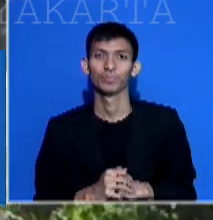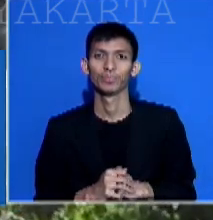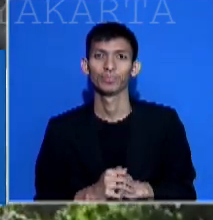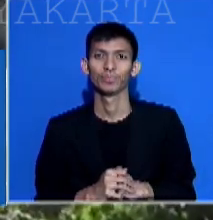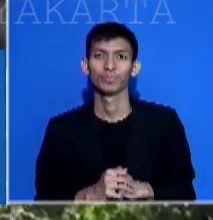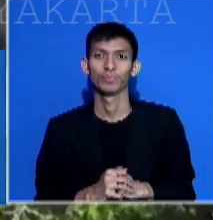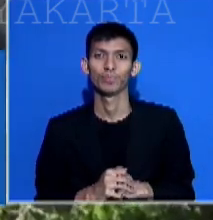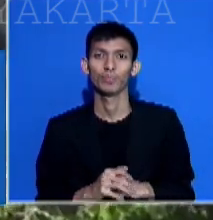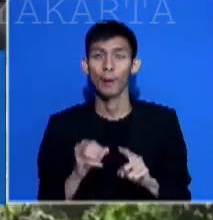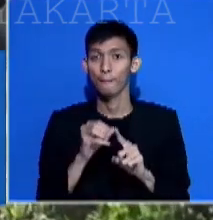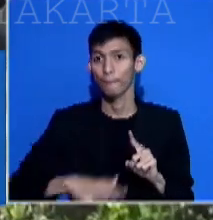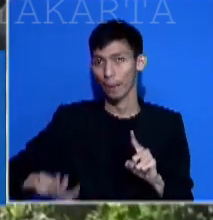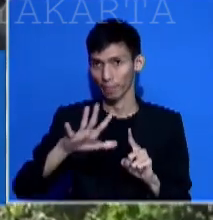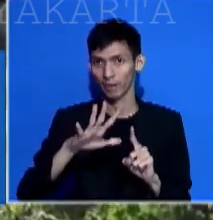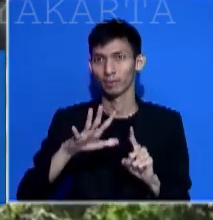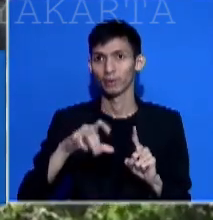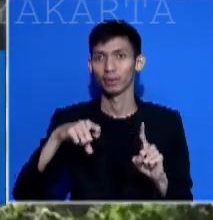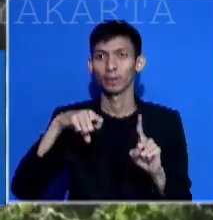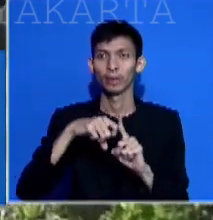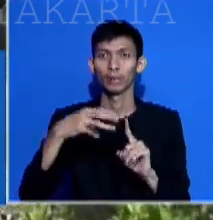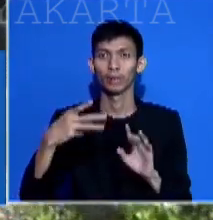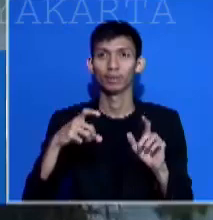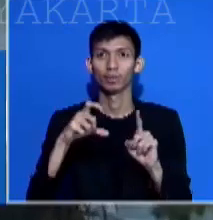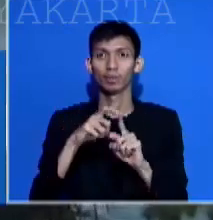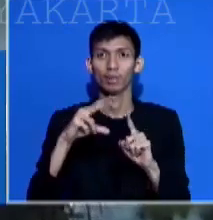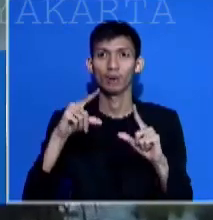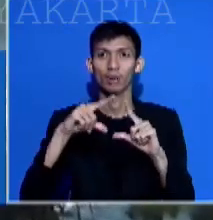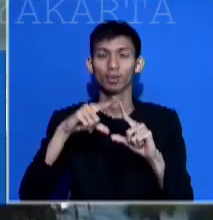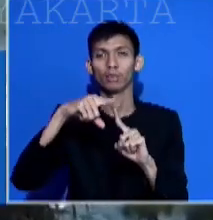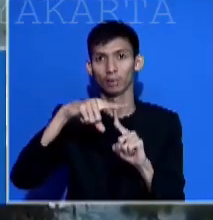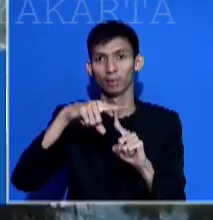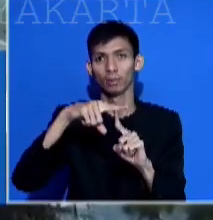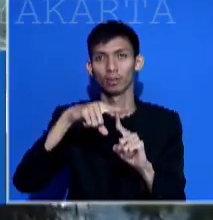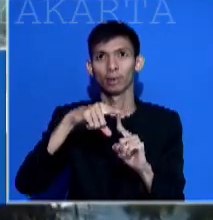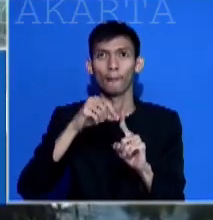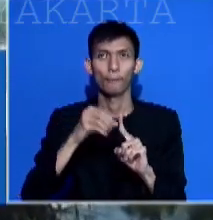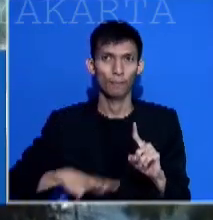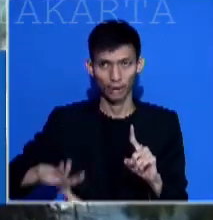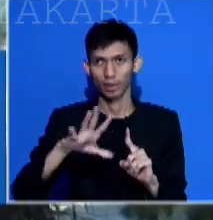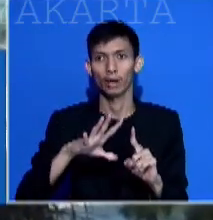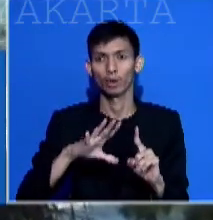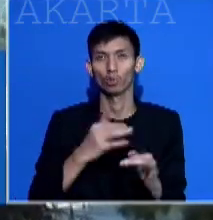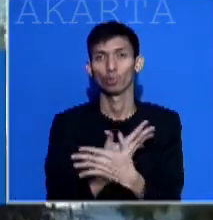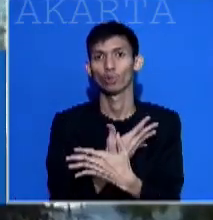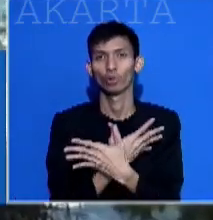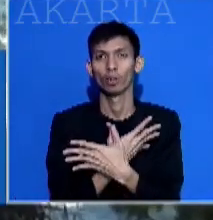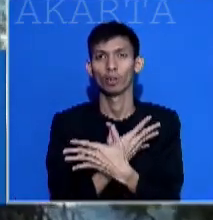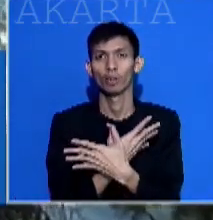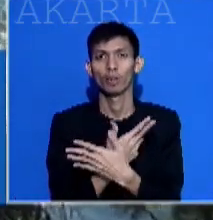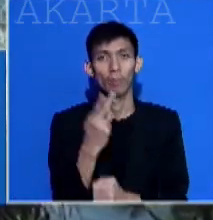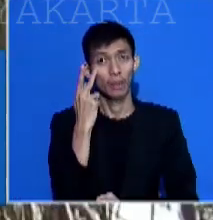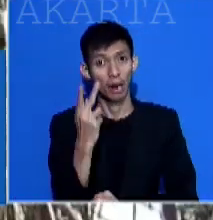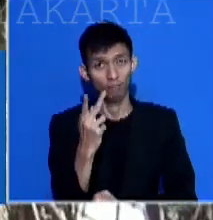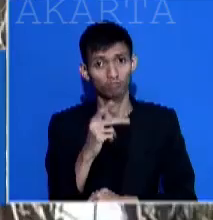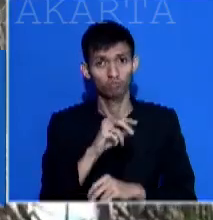Pesisir kesirat ingkang wonten ing Kalurahan Girikerto panggang Gunung Kidul sampun kawentar nggadahi sesawangan alam ingkang